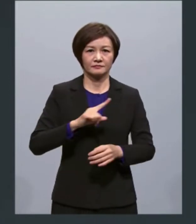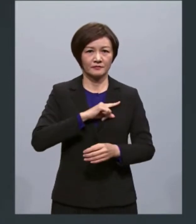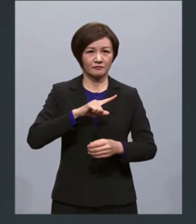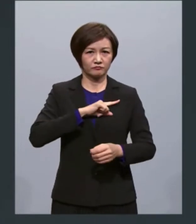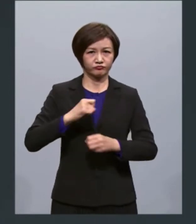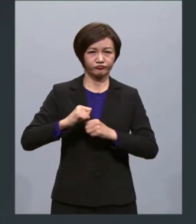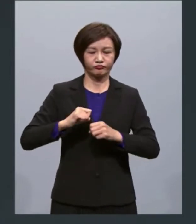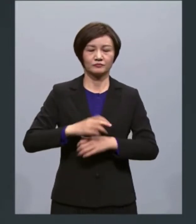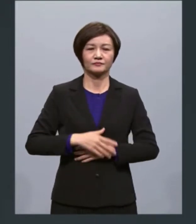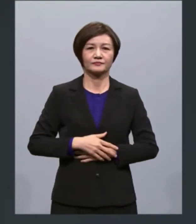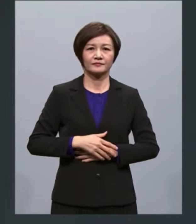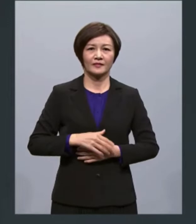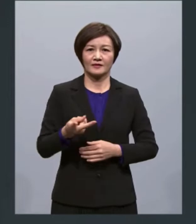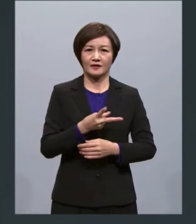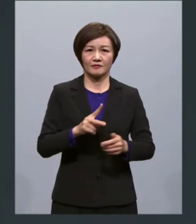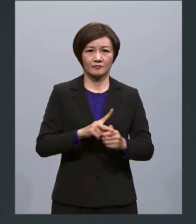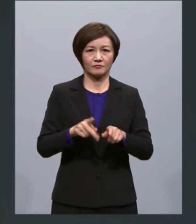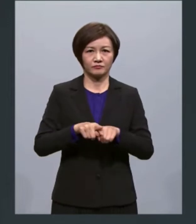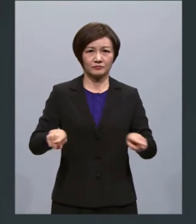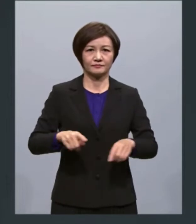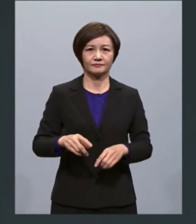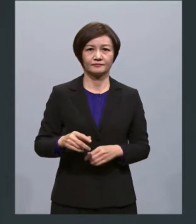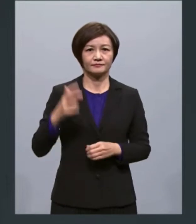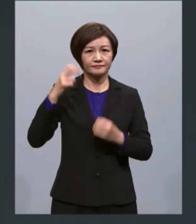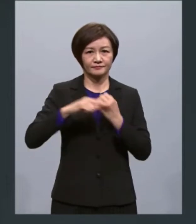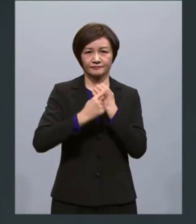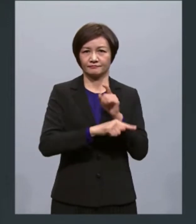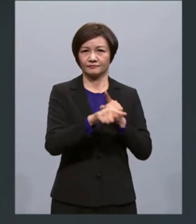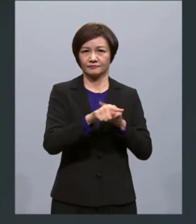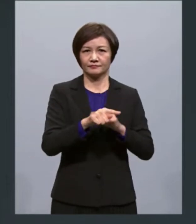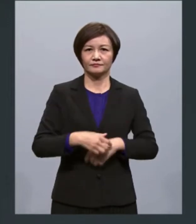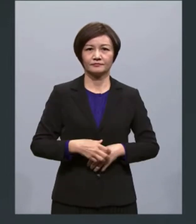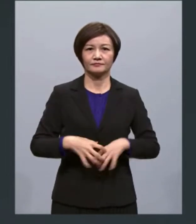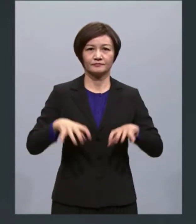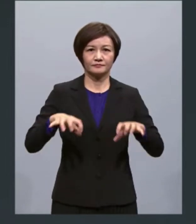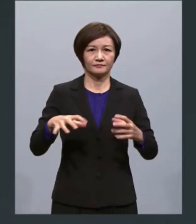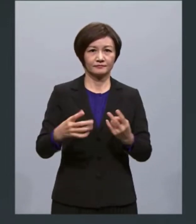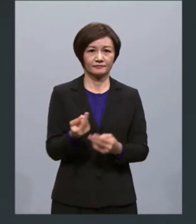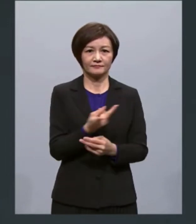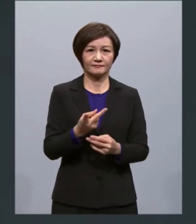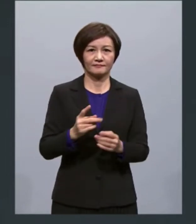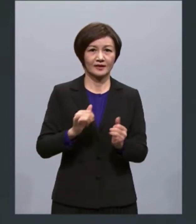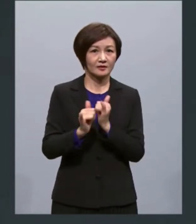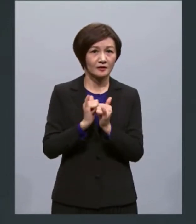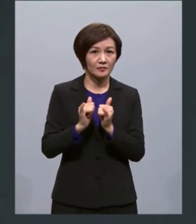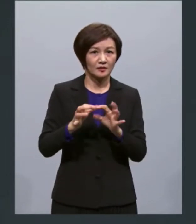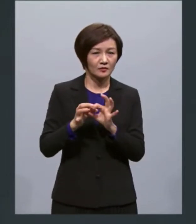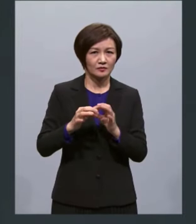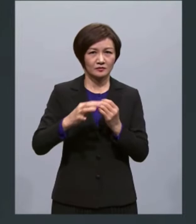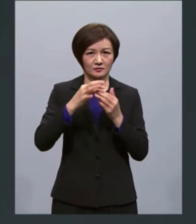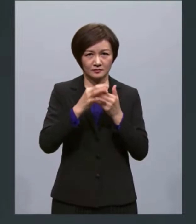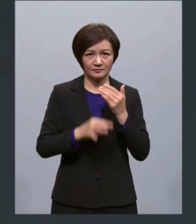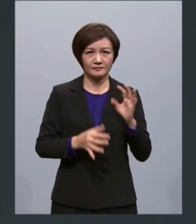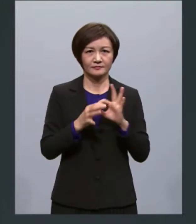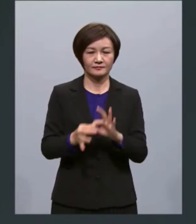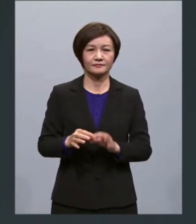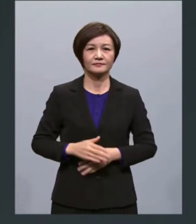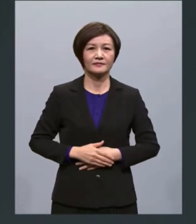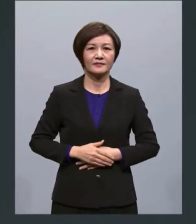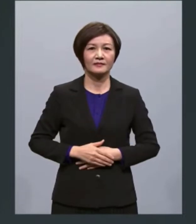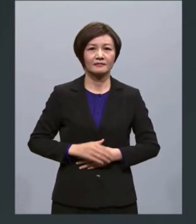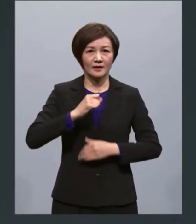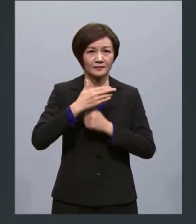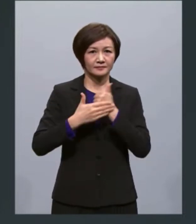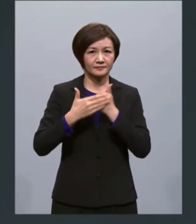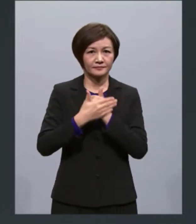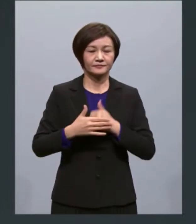两岸和平。我会遵守中华民国宪法和两岸人民自治关系条例，确保台湾人